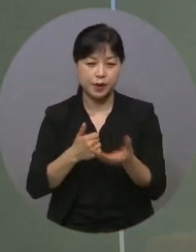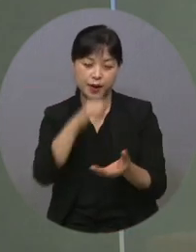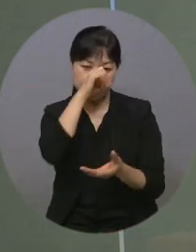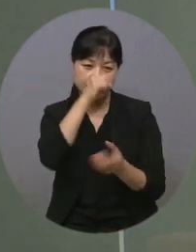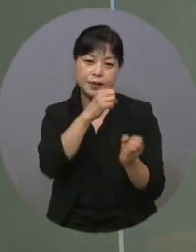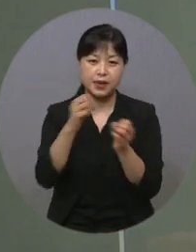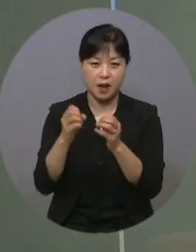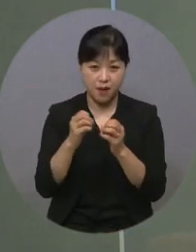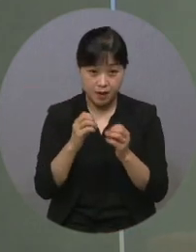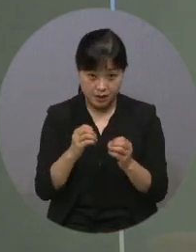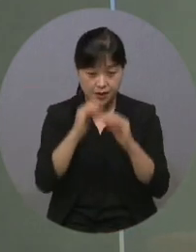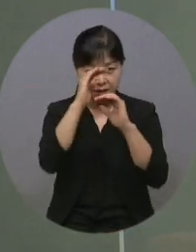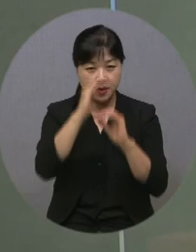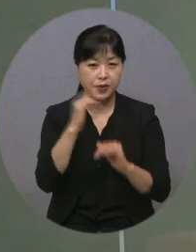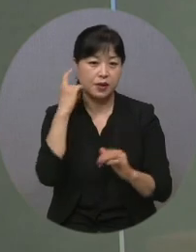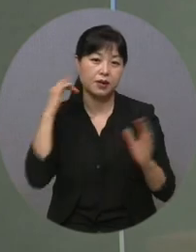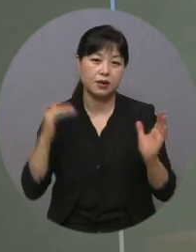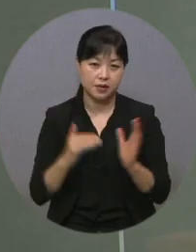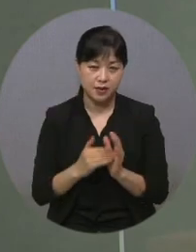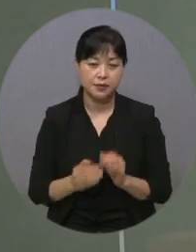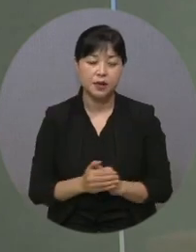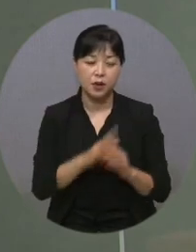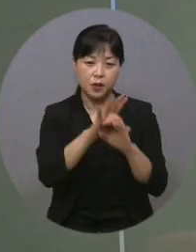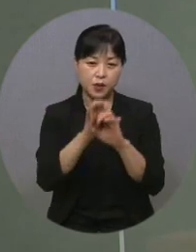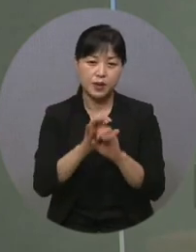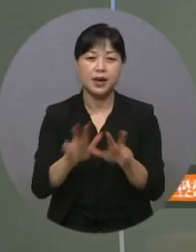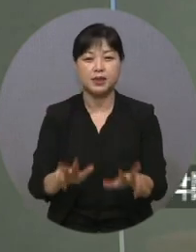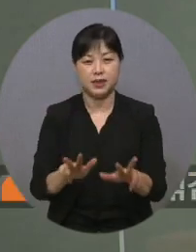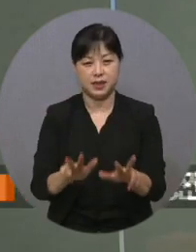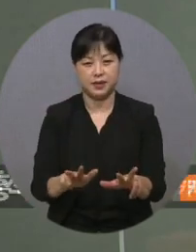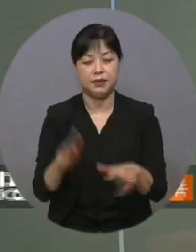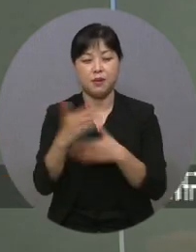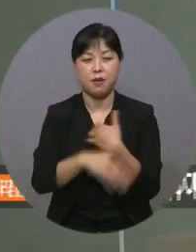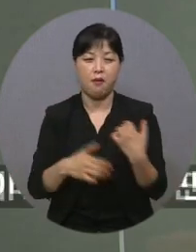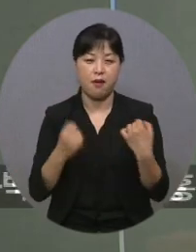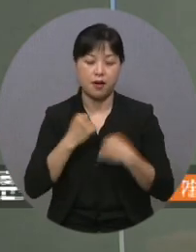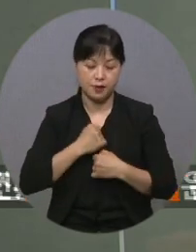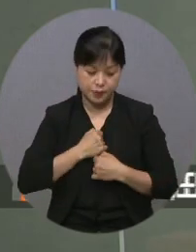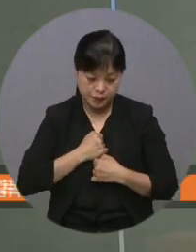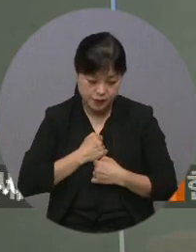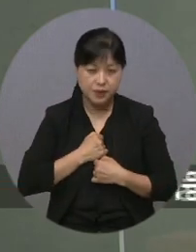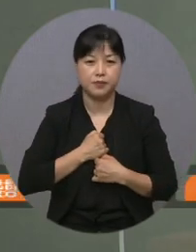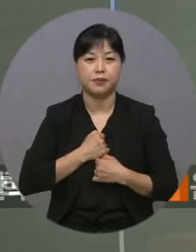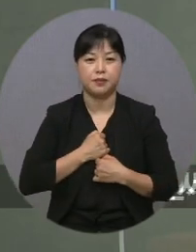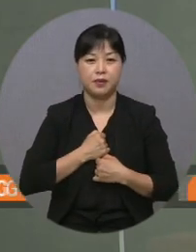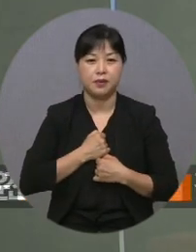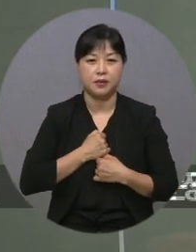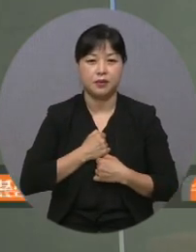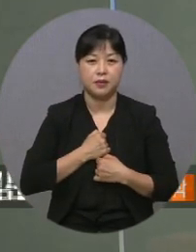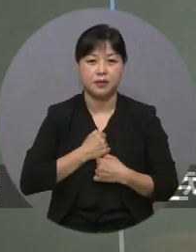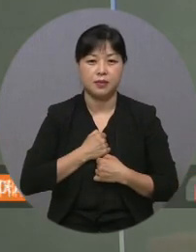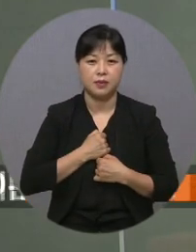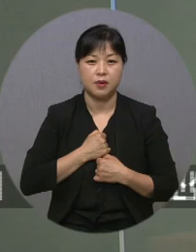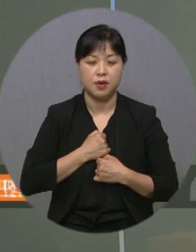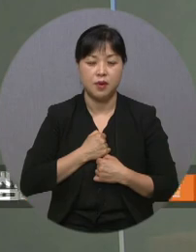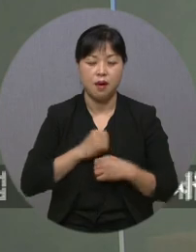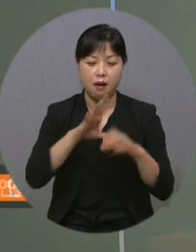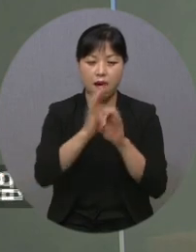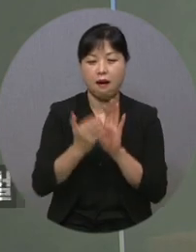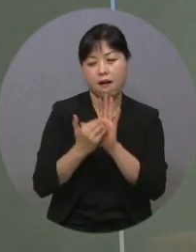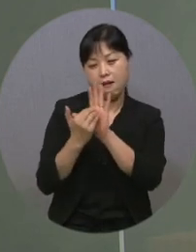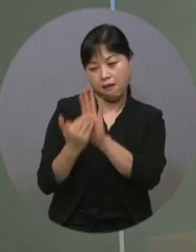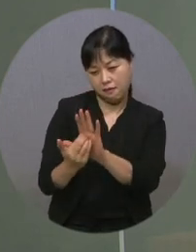얘기를 들어봤습니다. 코로나 시대에 건강에 유의하시고 각별히 방역